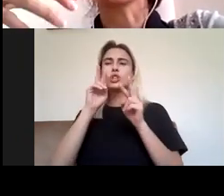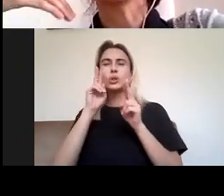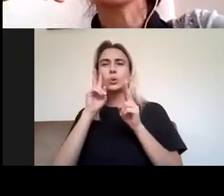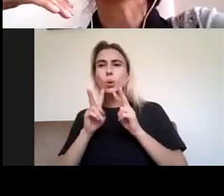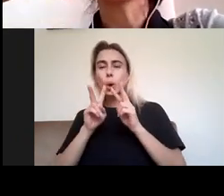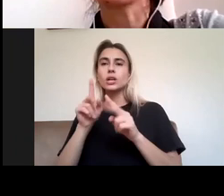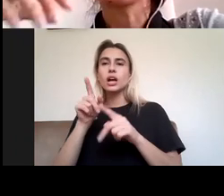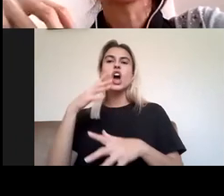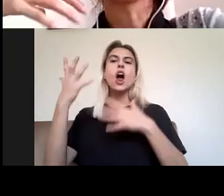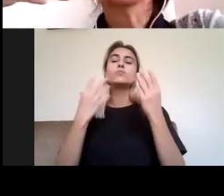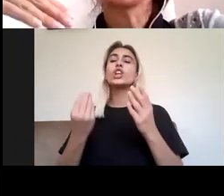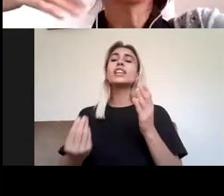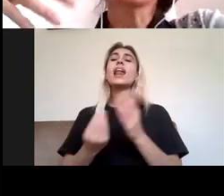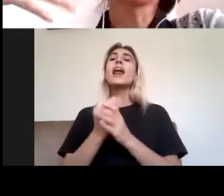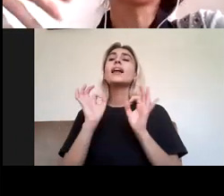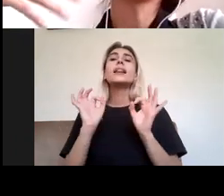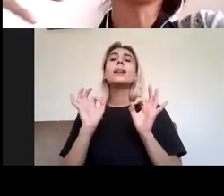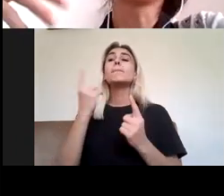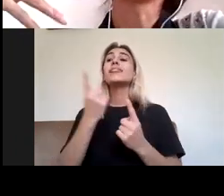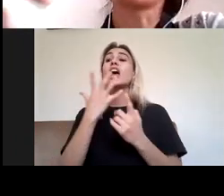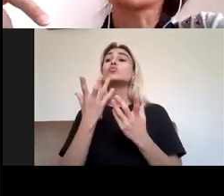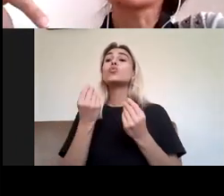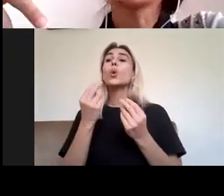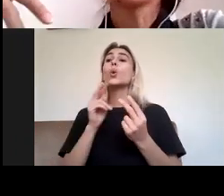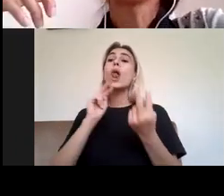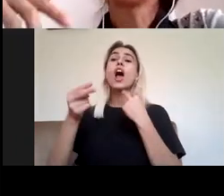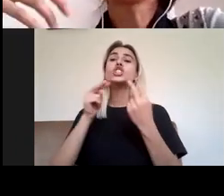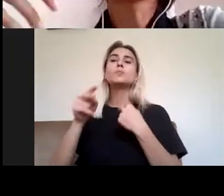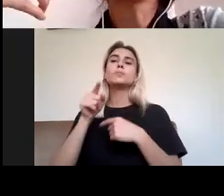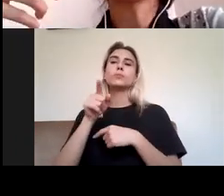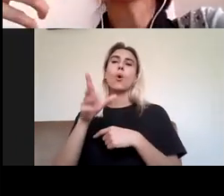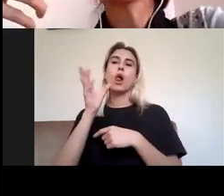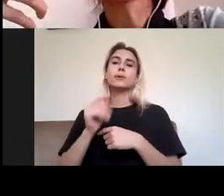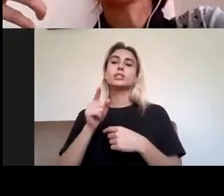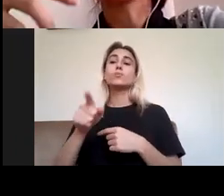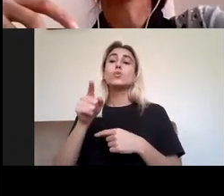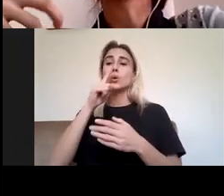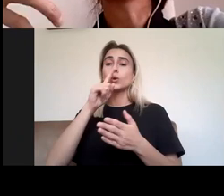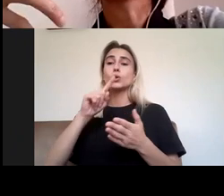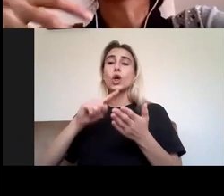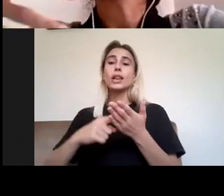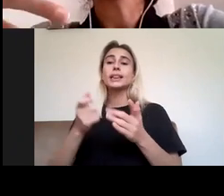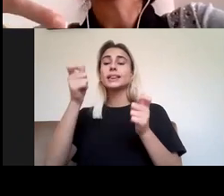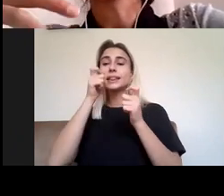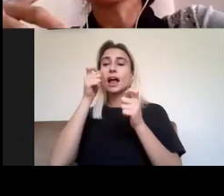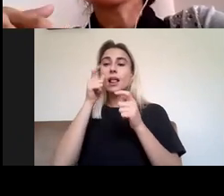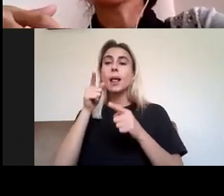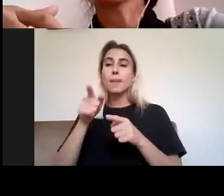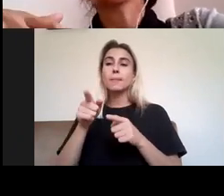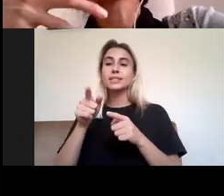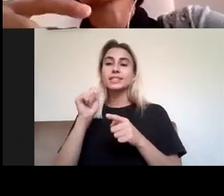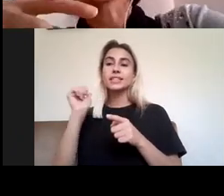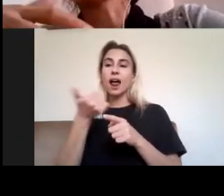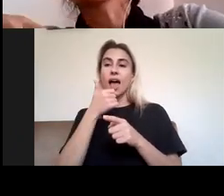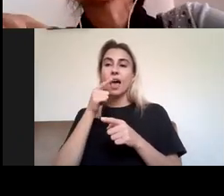aslında karmaşı yaratan şey birden çok ulaşım modunun olması. Bu noktada dikkat etmemiz gereken şey şu, zaten çalışma grupları